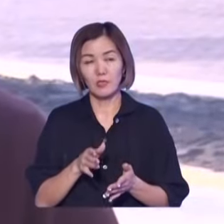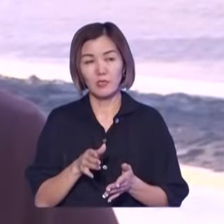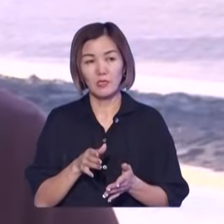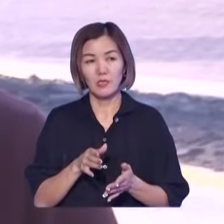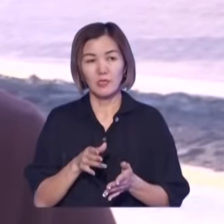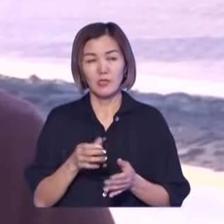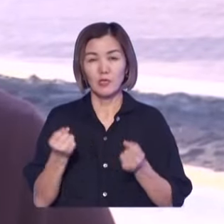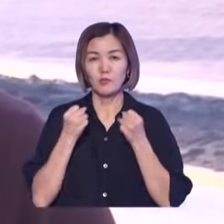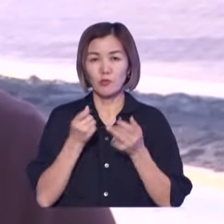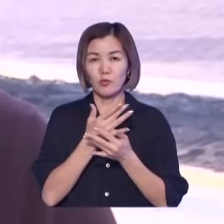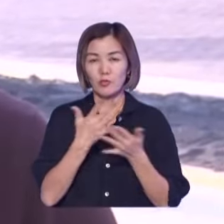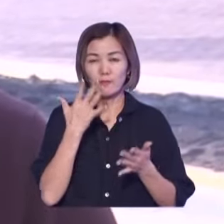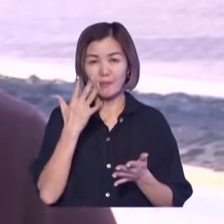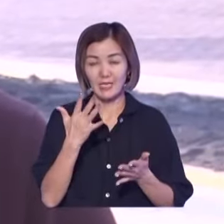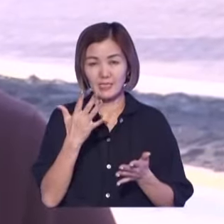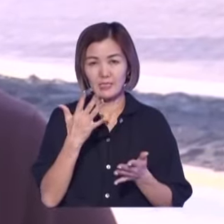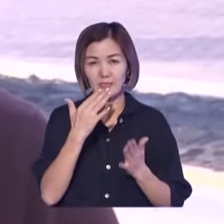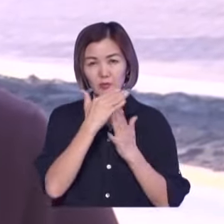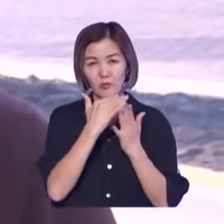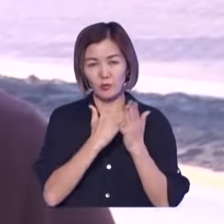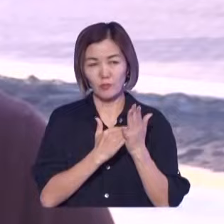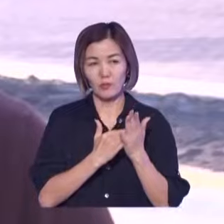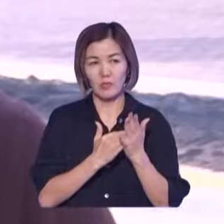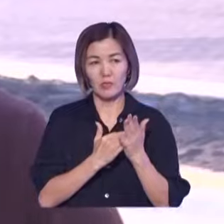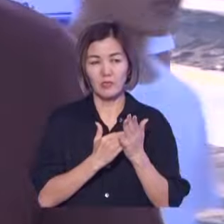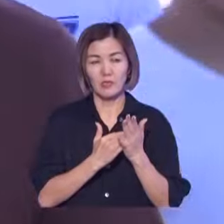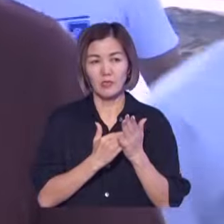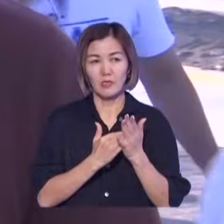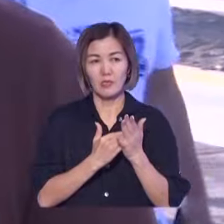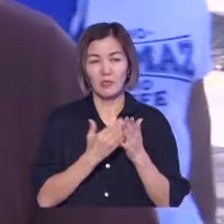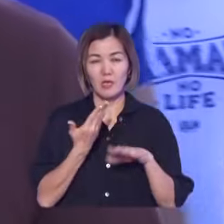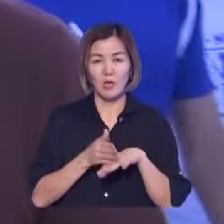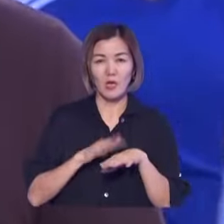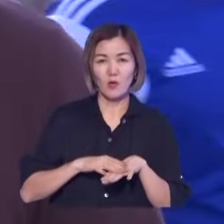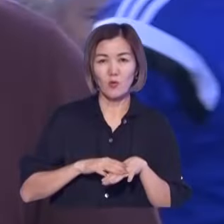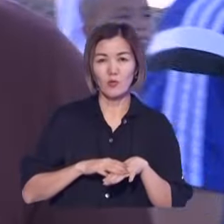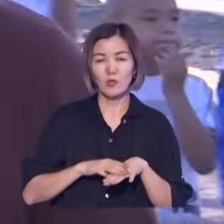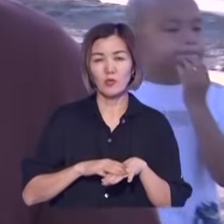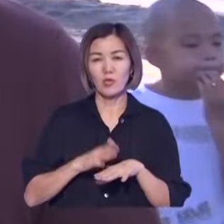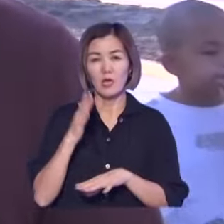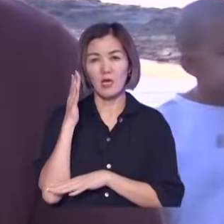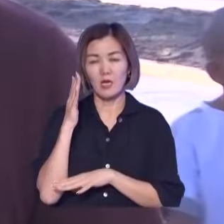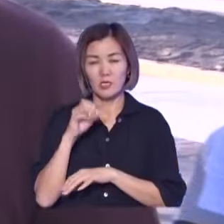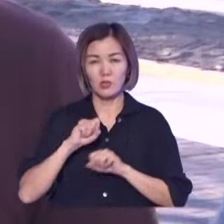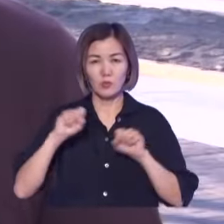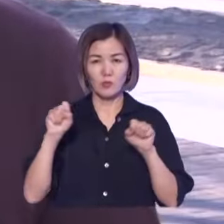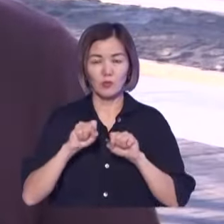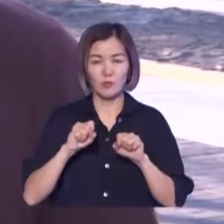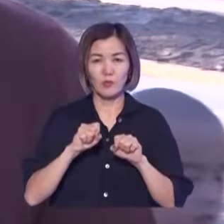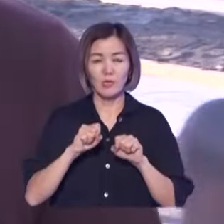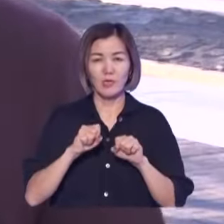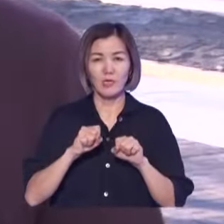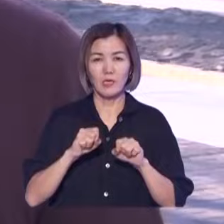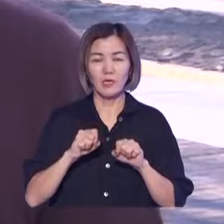жақта спорттың 5 түрінен өнер көрсететін болады. Жаңағы атап айтқанда ауыр салмақтар көтереді, бөренемен отырып тұру деген сияқты, арба сүйреу деген